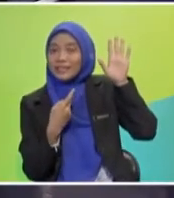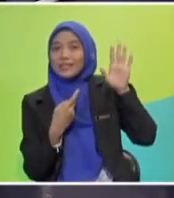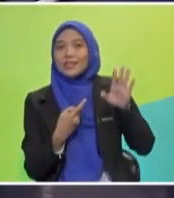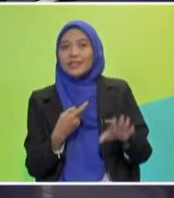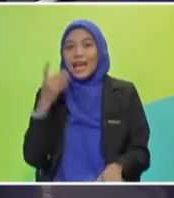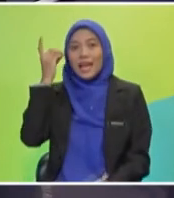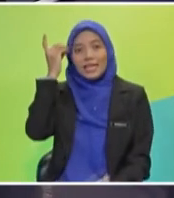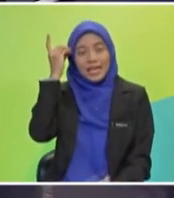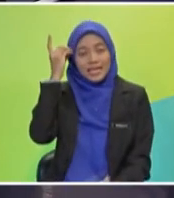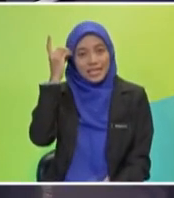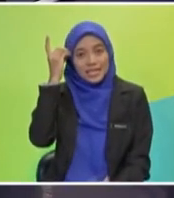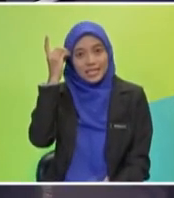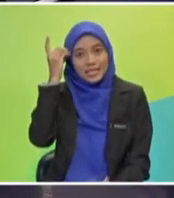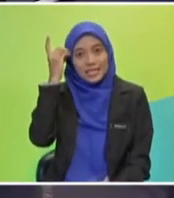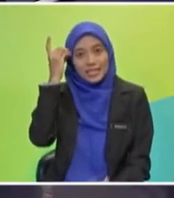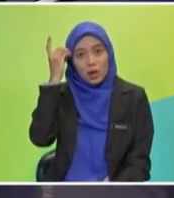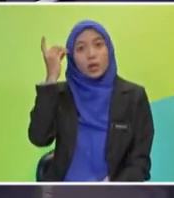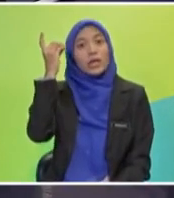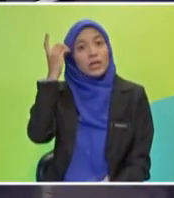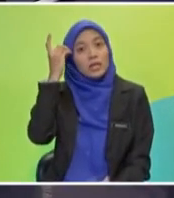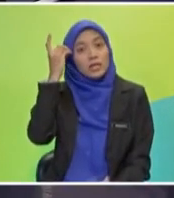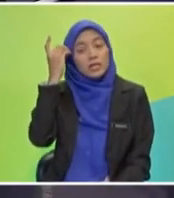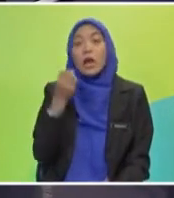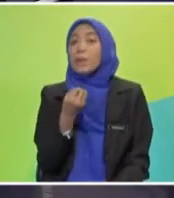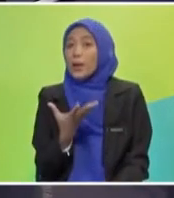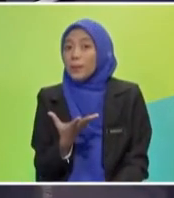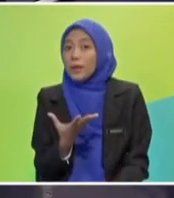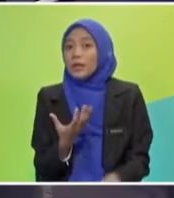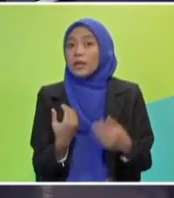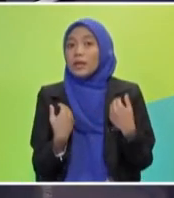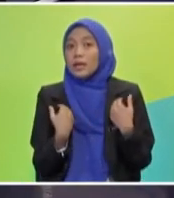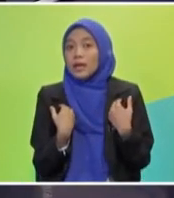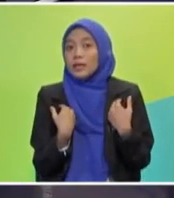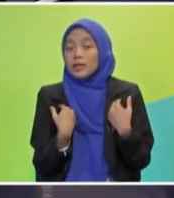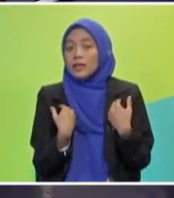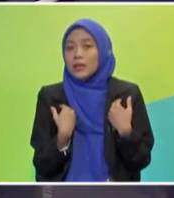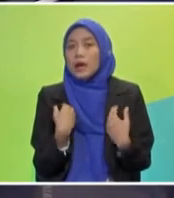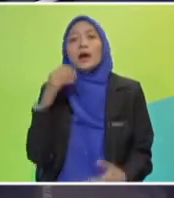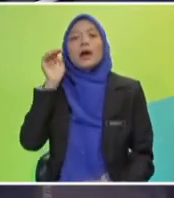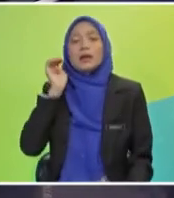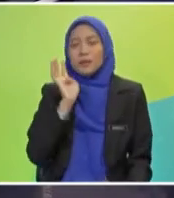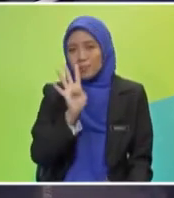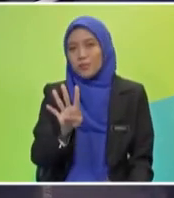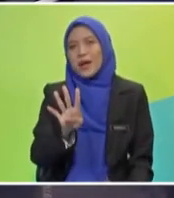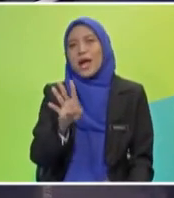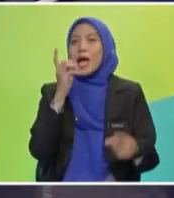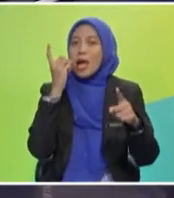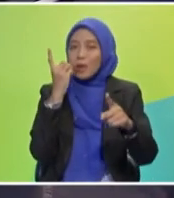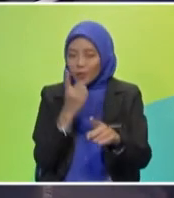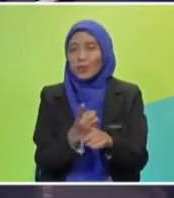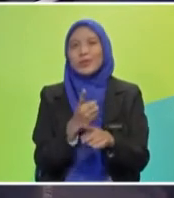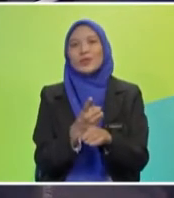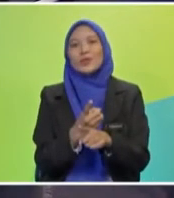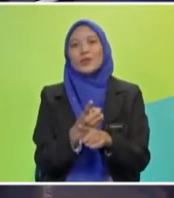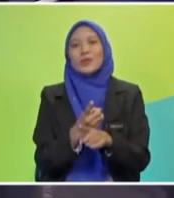Dennis angkat tangan cikgu. Berapa Dennis angkat tangan? Berapa 1 kumpulan ada berapa? Empat. Betul.